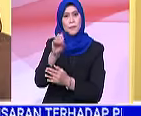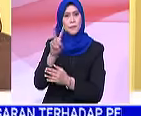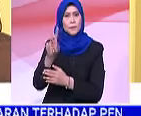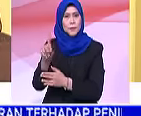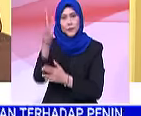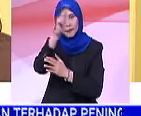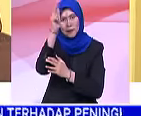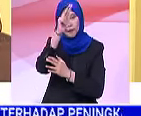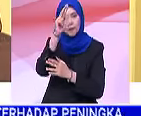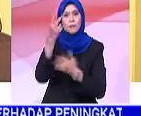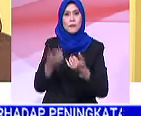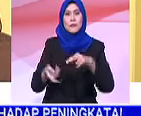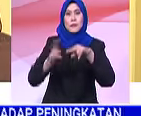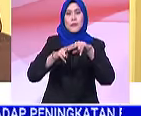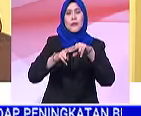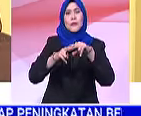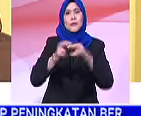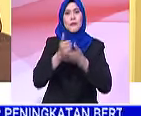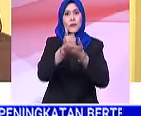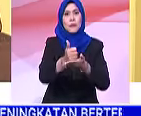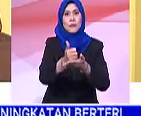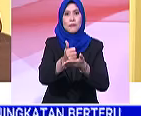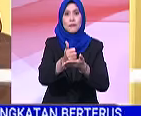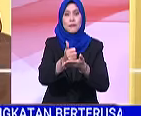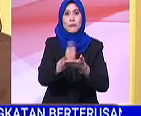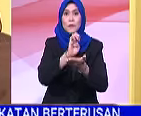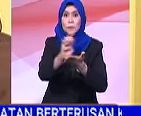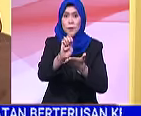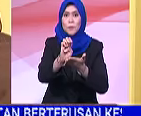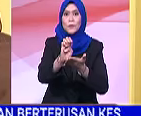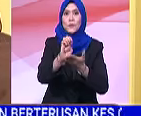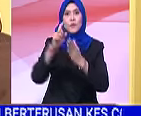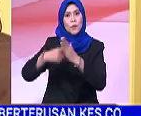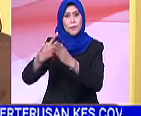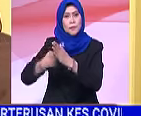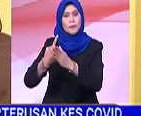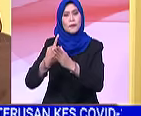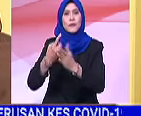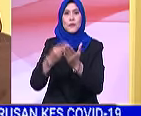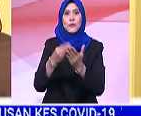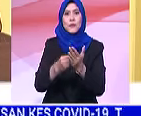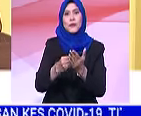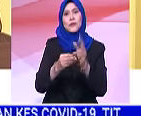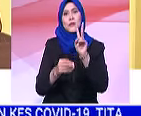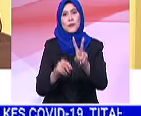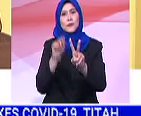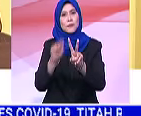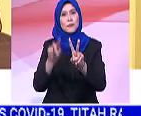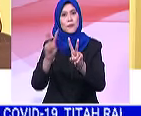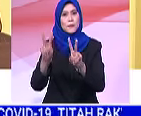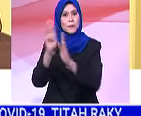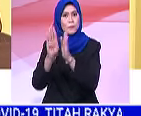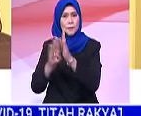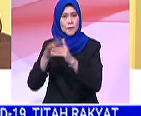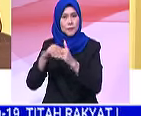kerajaan telah meningkatkan kadar bantuan bulanan JKM yang melibatkan peruntukan sebanyak RM2.2